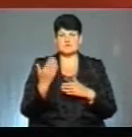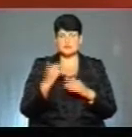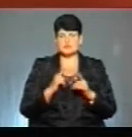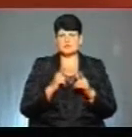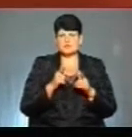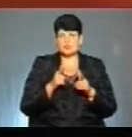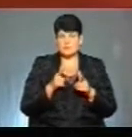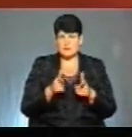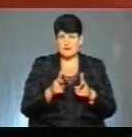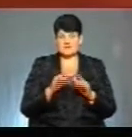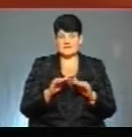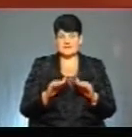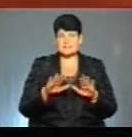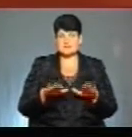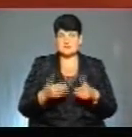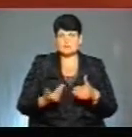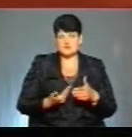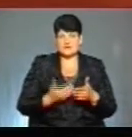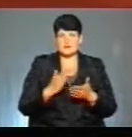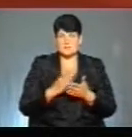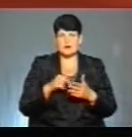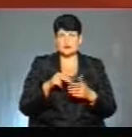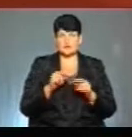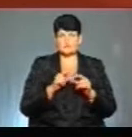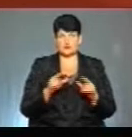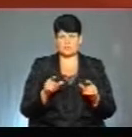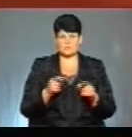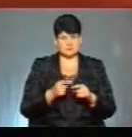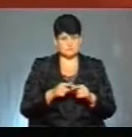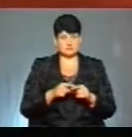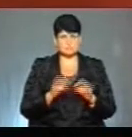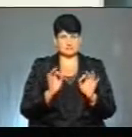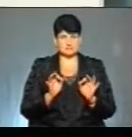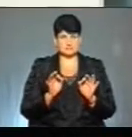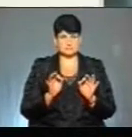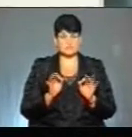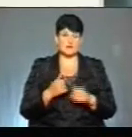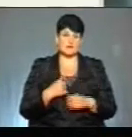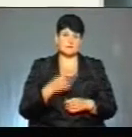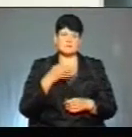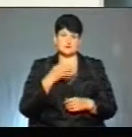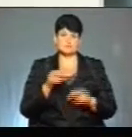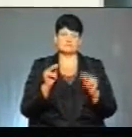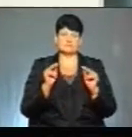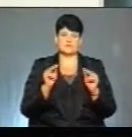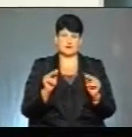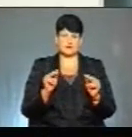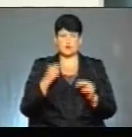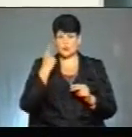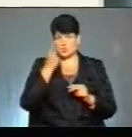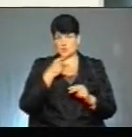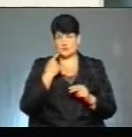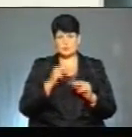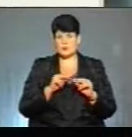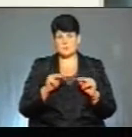проживання, власне, діти мали б йти до школи. Чи виправдав себе цей новий механізм? Знаєте, я вам скажу відверто, особисто